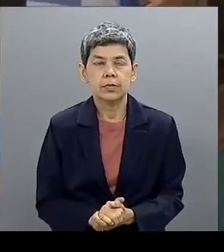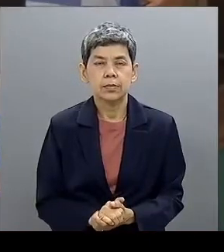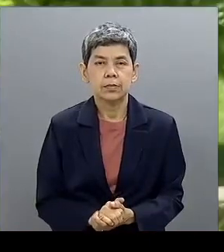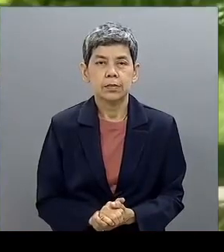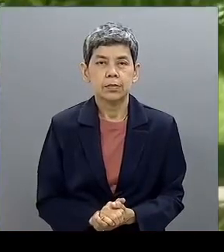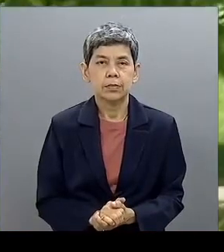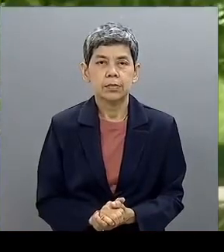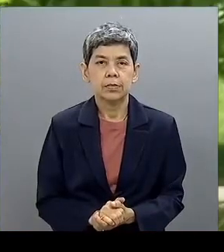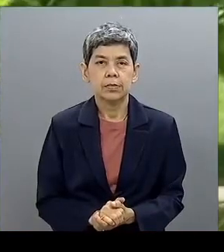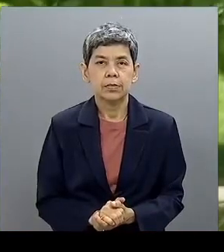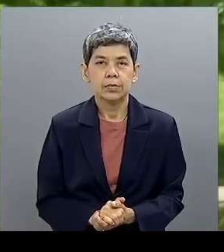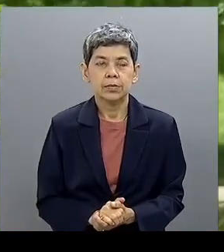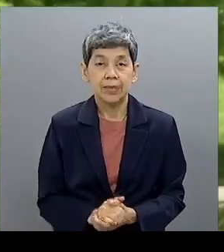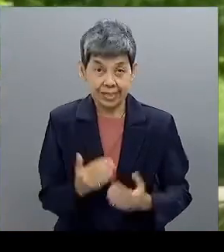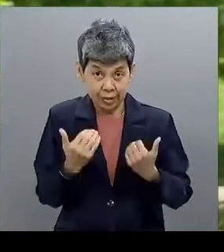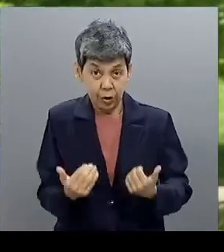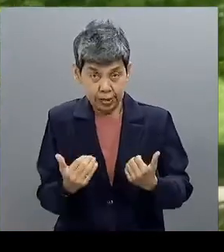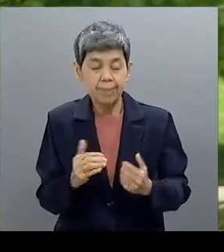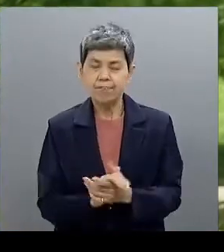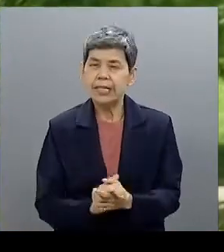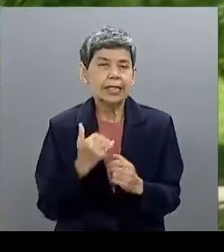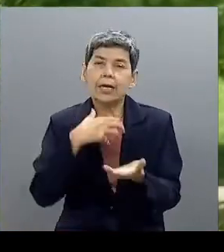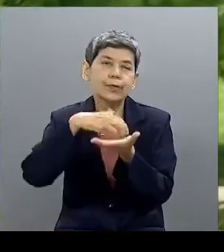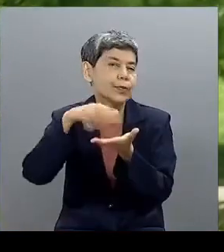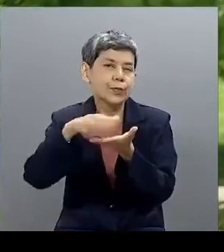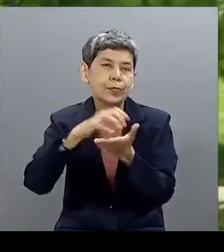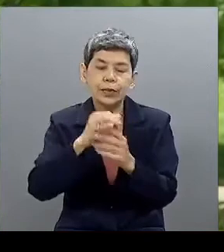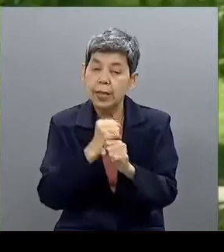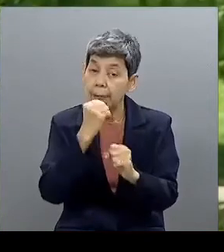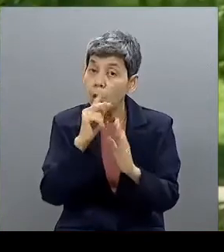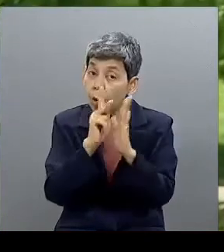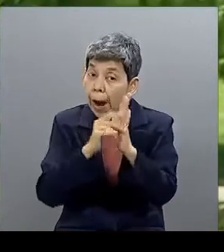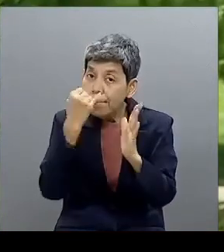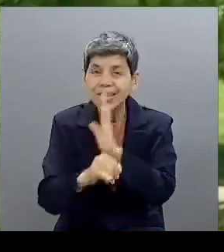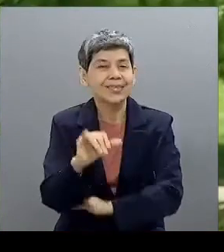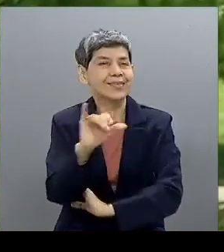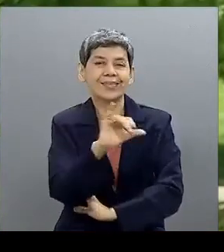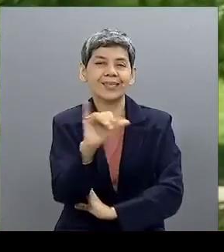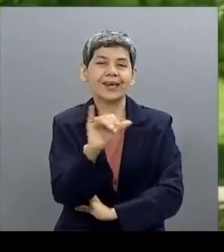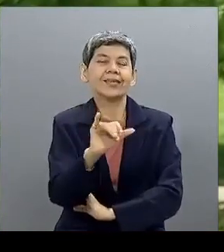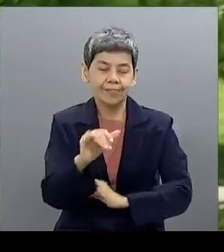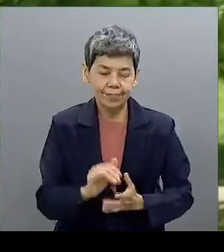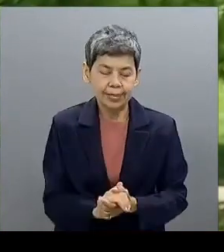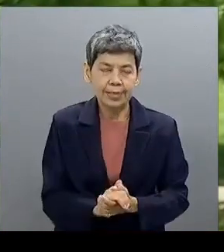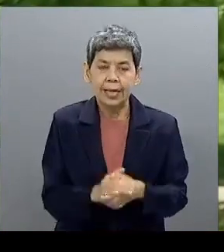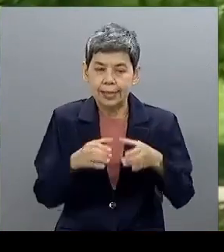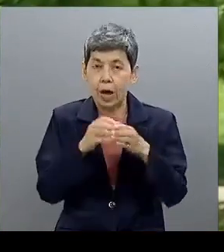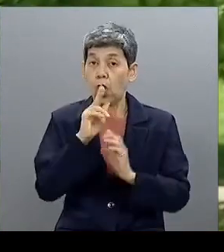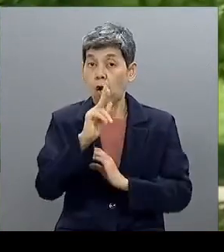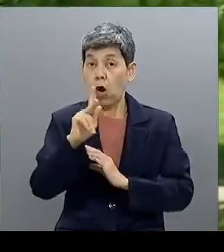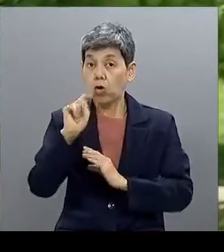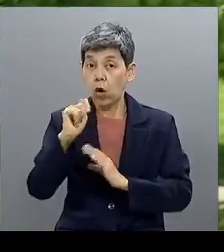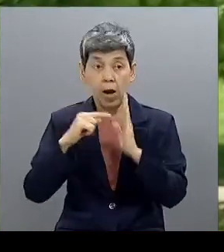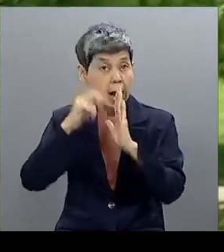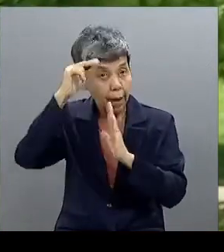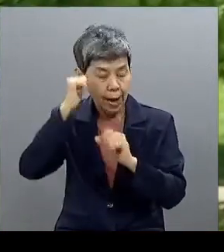ครับจนถึงขณะนี้นะครับยังไม่มีรายงานการกระทำผิดการเลือกตั้งแต่อย่างใดนะครับแต่ทางคณะกรรมการการเลือกตั้งก็ได้เน้นย้